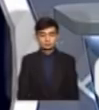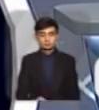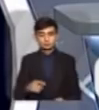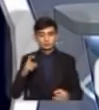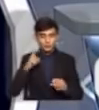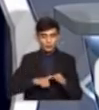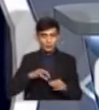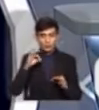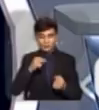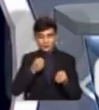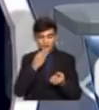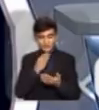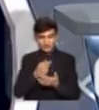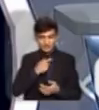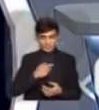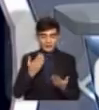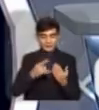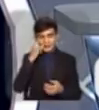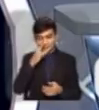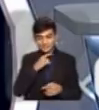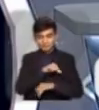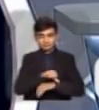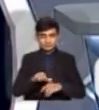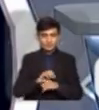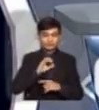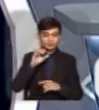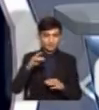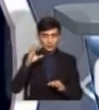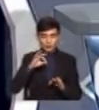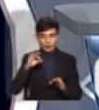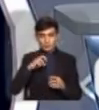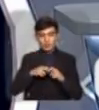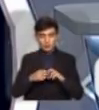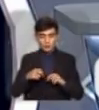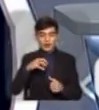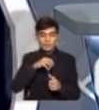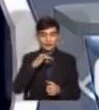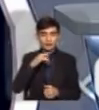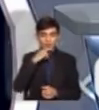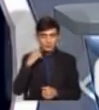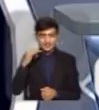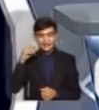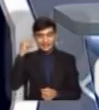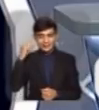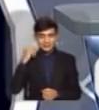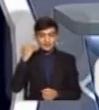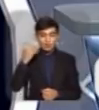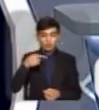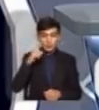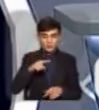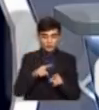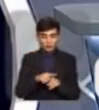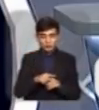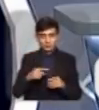Поставить на учет или вывести за пределы Казахстана. Проблема эксплуатации автомобилей с армянскими, российскими и кыргызскими номерами обострилась